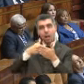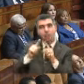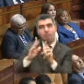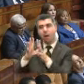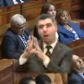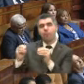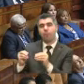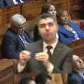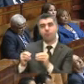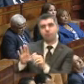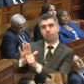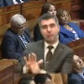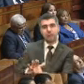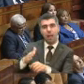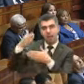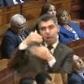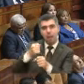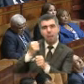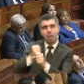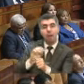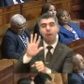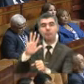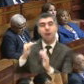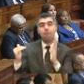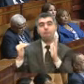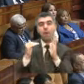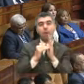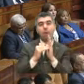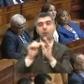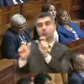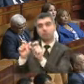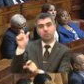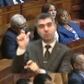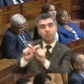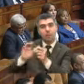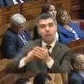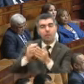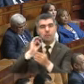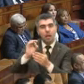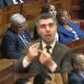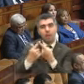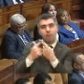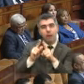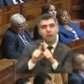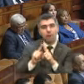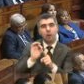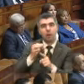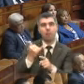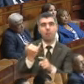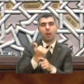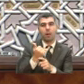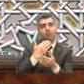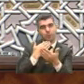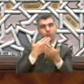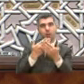أساسية من المغاربة تتعدى 5 ملايين مواطن وحرمانهم من المساهمة في مسلسل بناء الديمقراطية. شكرا